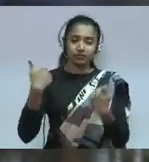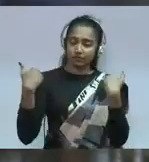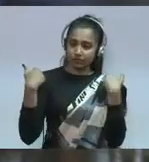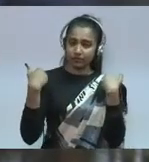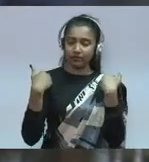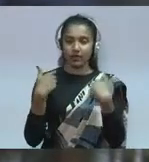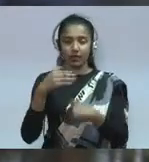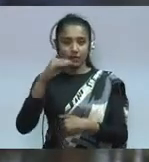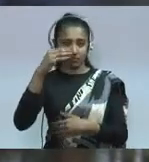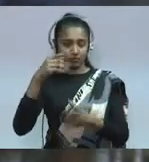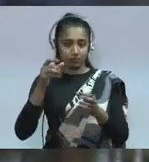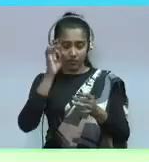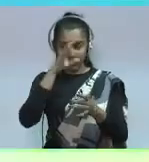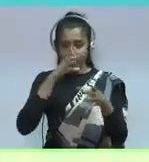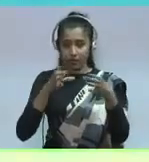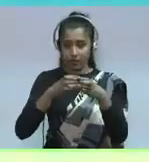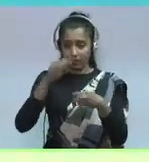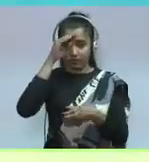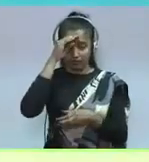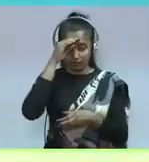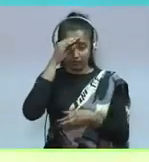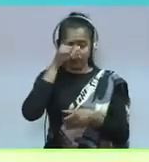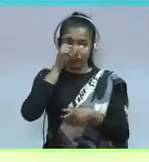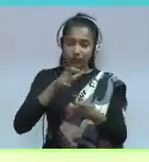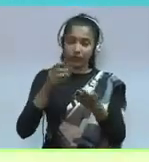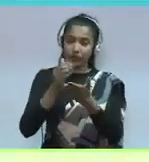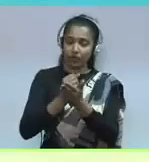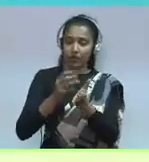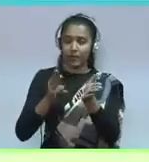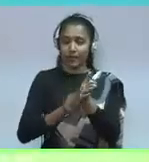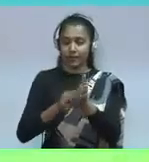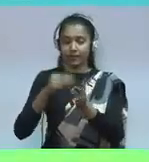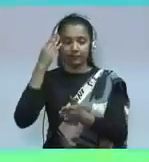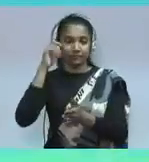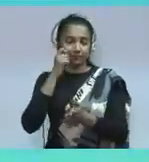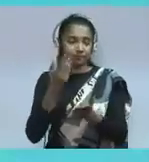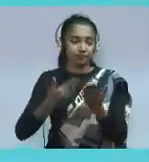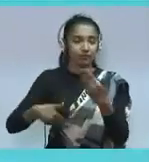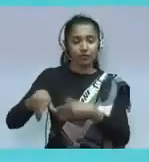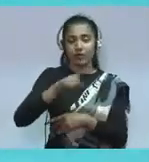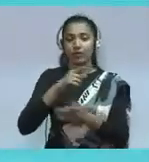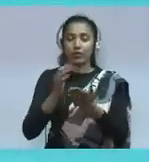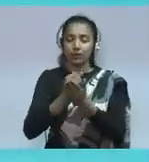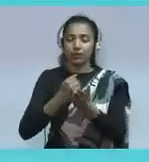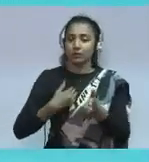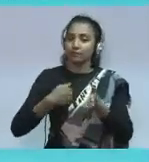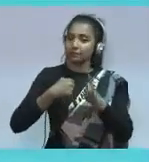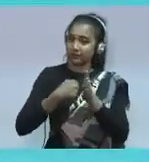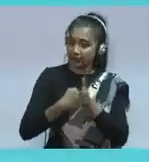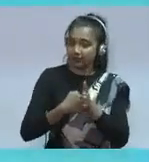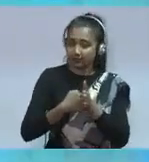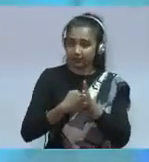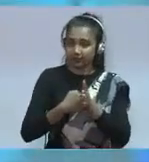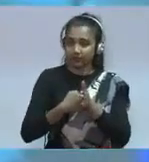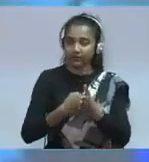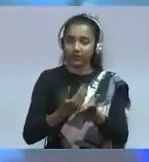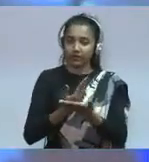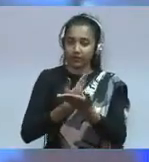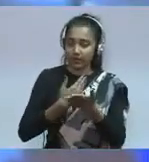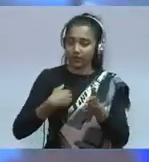නායක නායිකාවන්ට හා සමාජික සමාජිකාවන්ට ඔබ සැමට අපගේ ගෞරවනීය ප්‍රණාමය